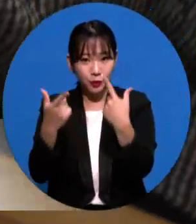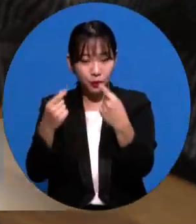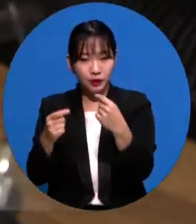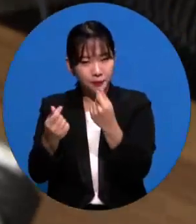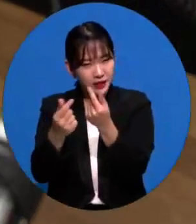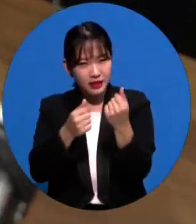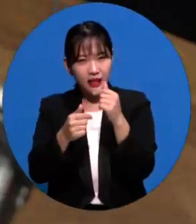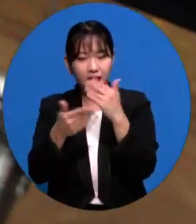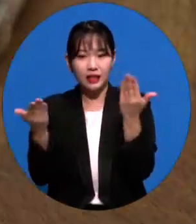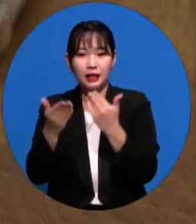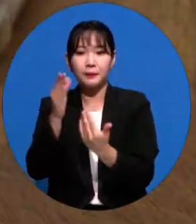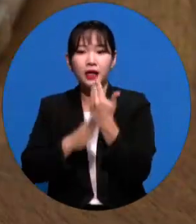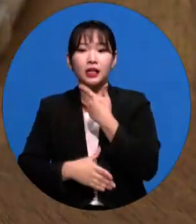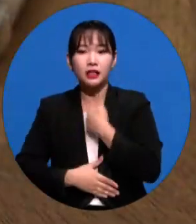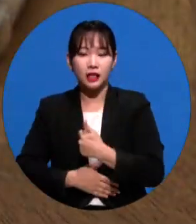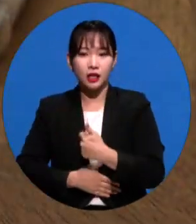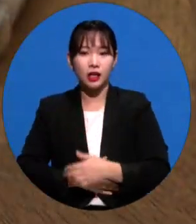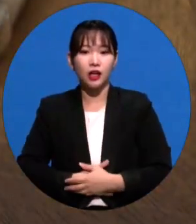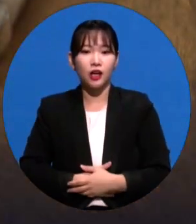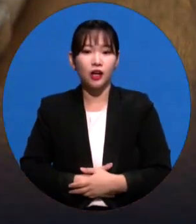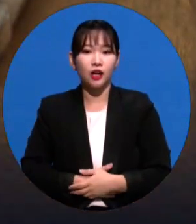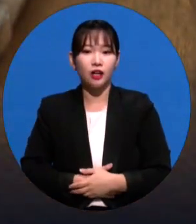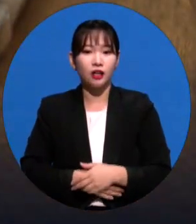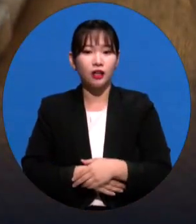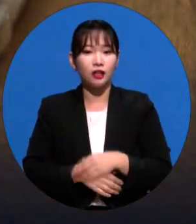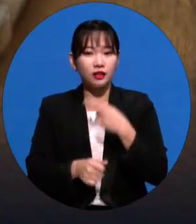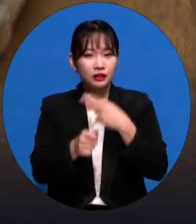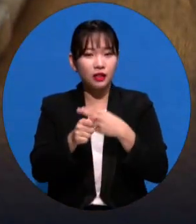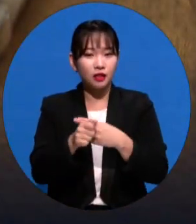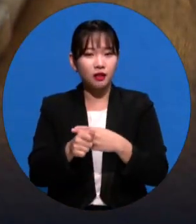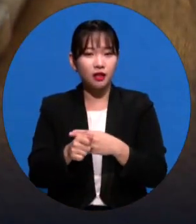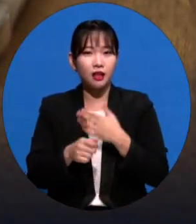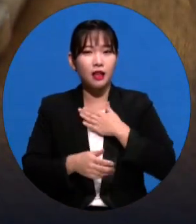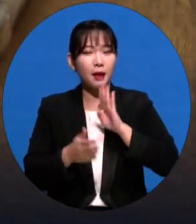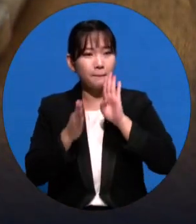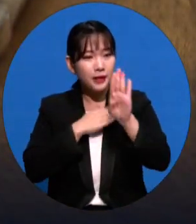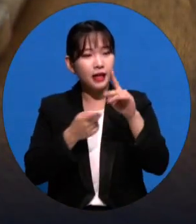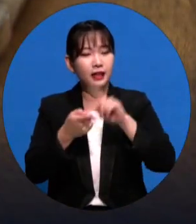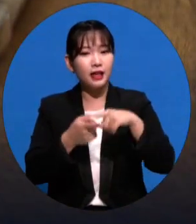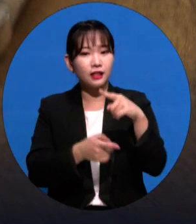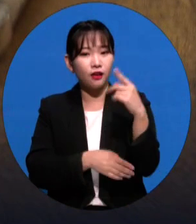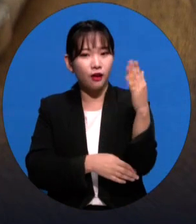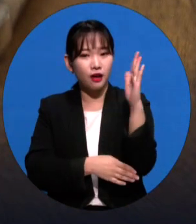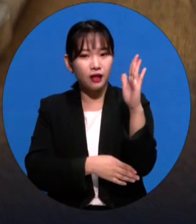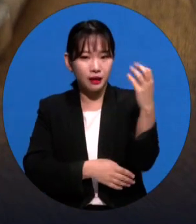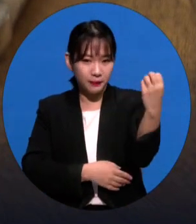일을 겪었습니다. 그 선생님, 저 미래 얘기하면서